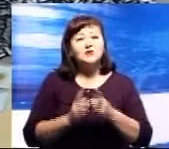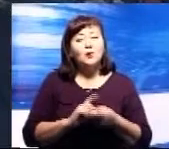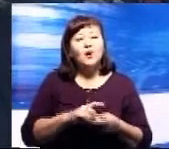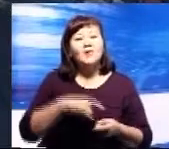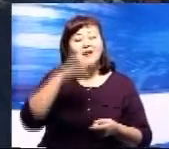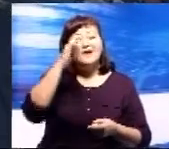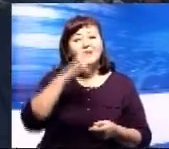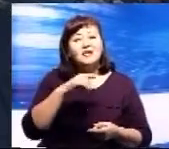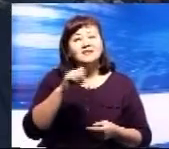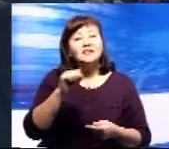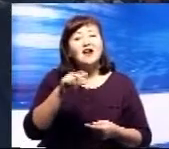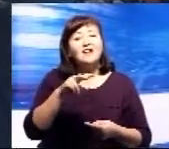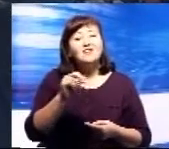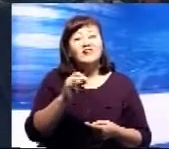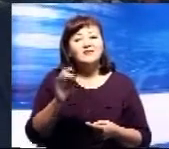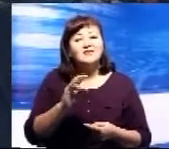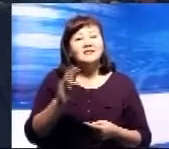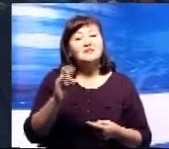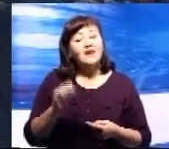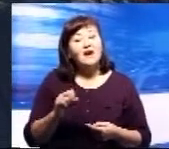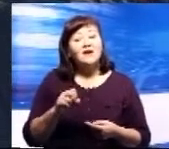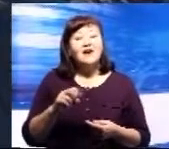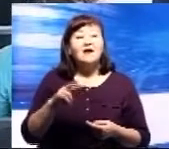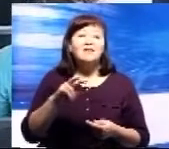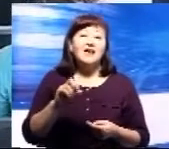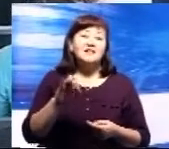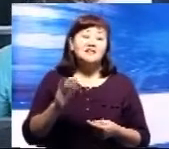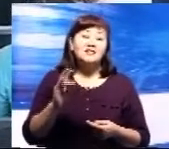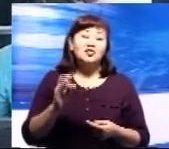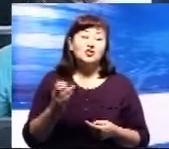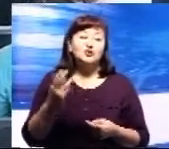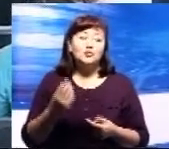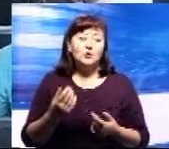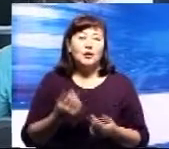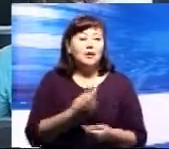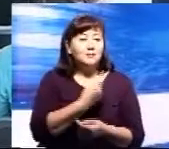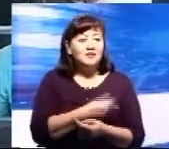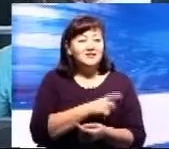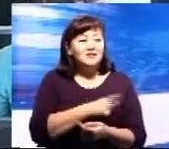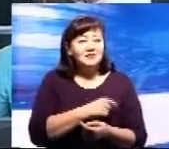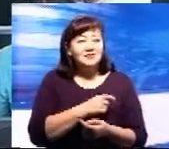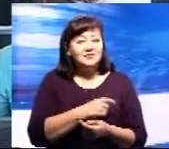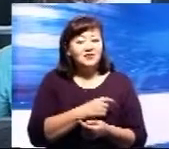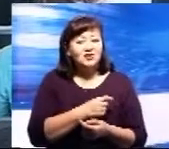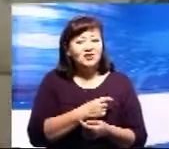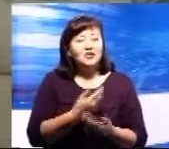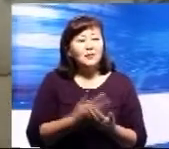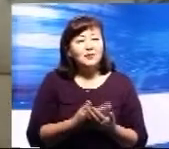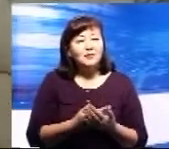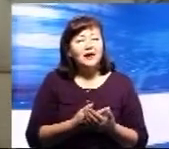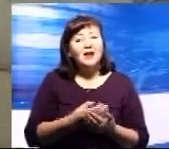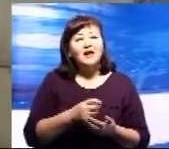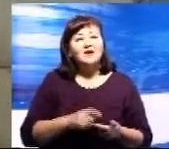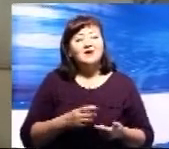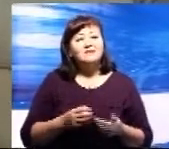поэтому данная тема тоже не осталась в стороне. Латинский алфавит очень близок к медицинской общественности, поэтому, как высказались медработники, переход